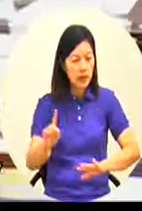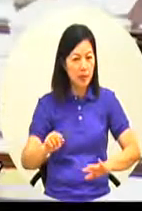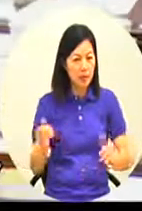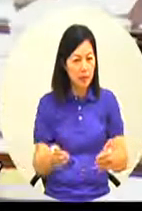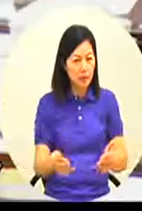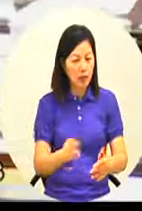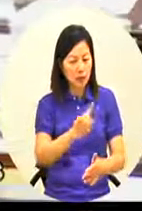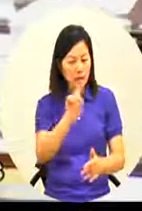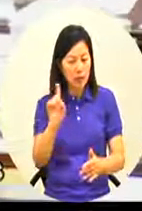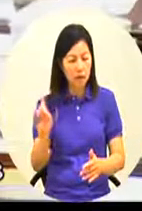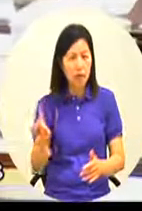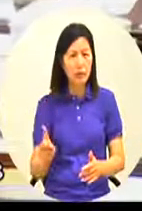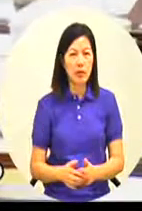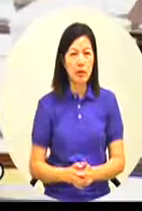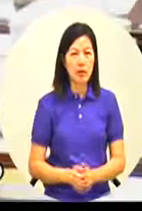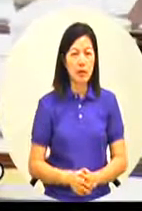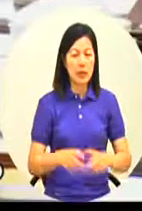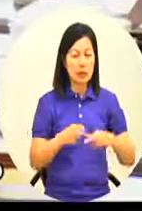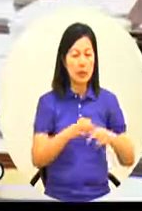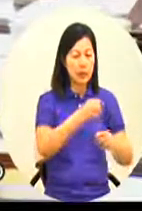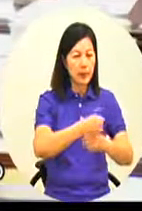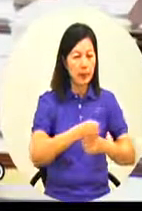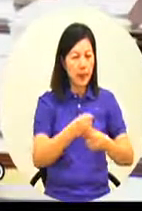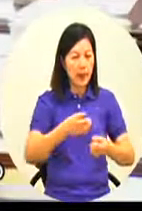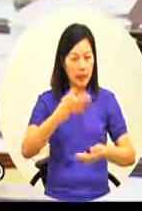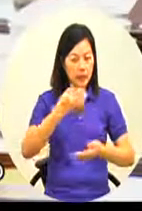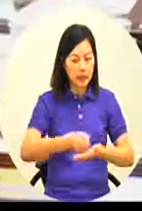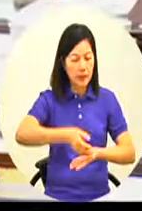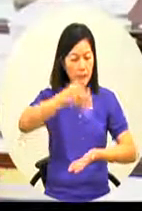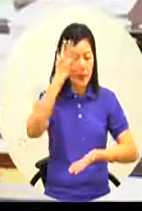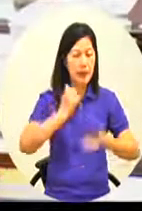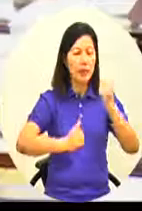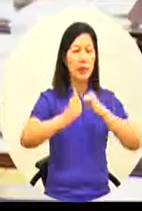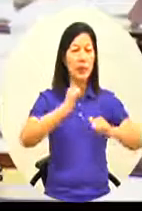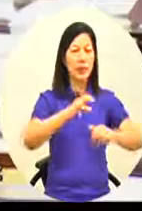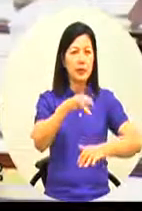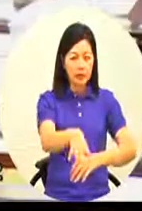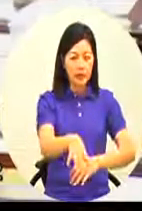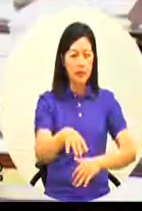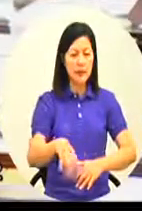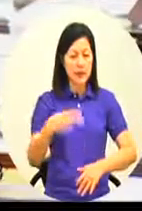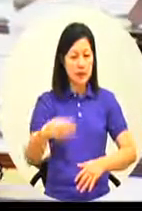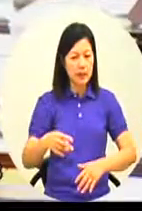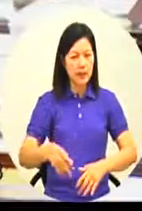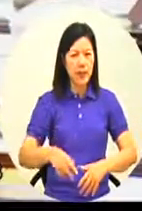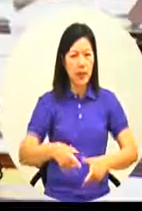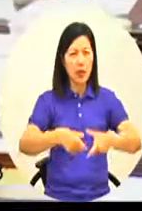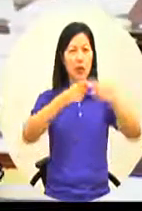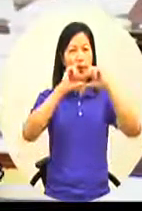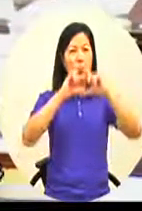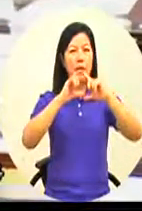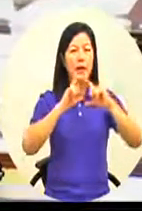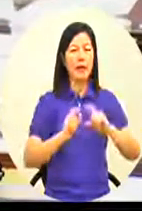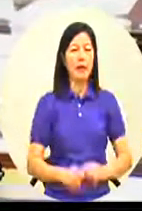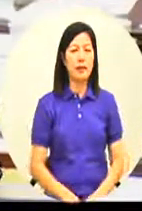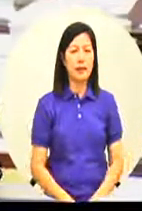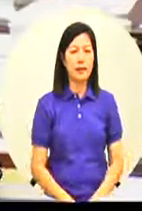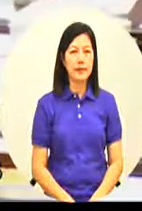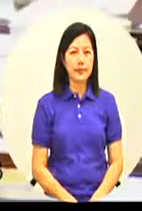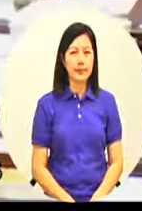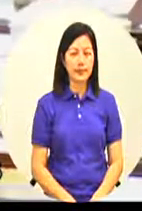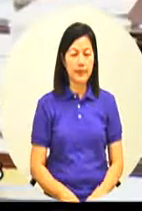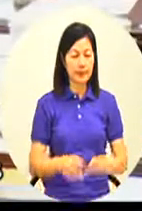候我们可以让金马宾馆这个充满历史回忆的地方可以再重现了，这第一个问题。那